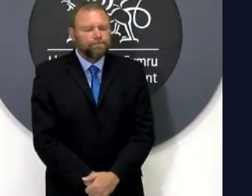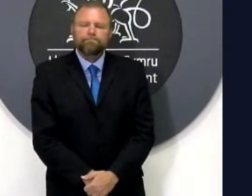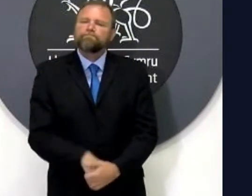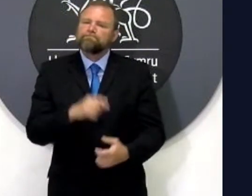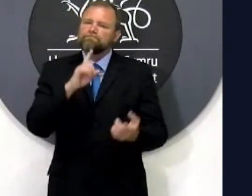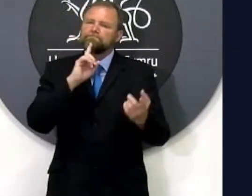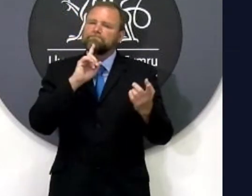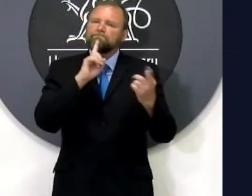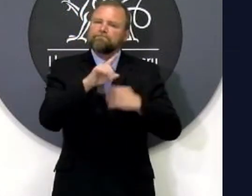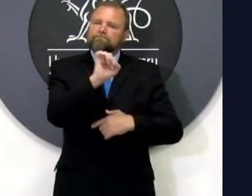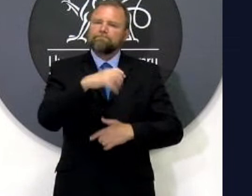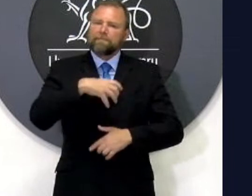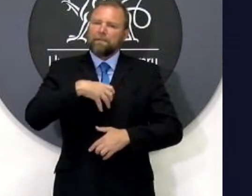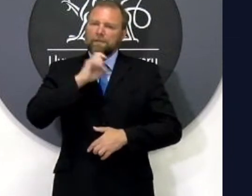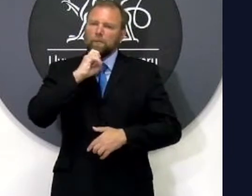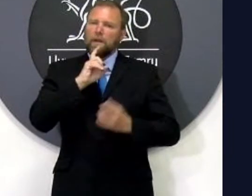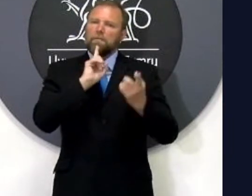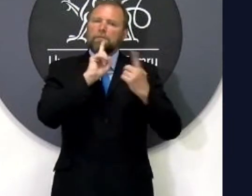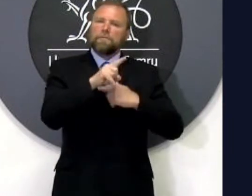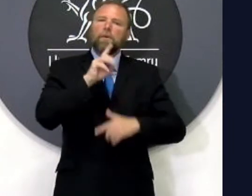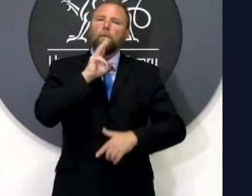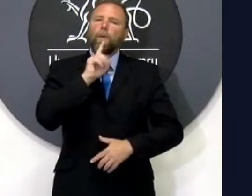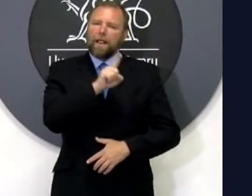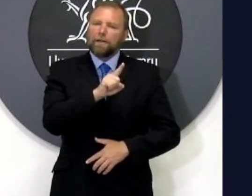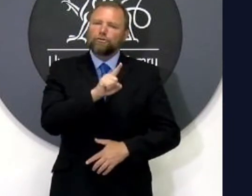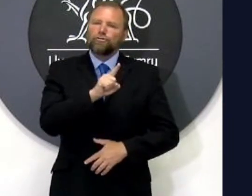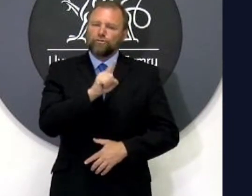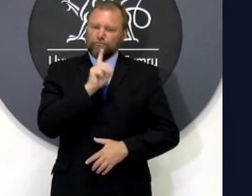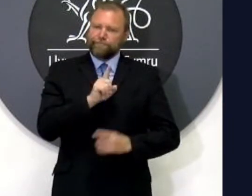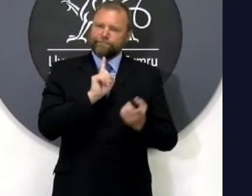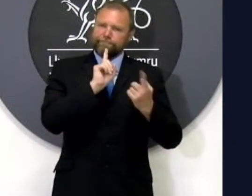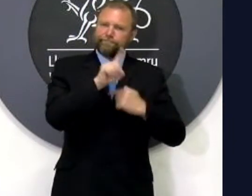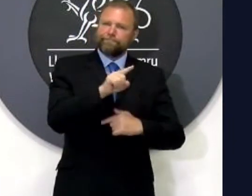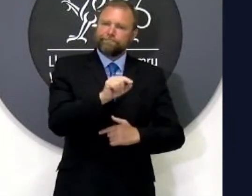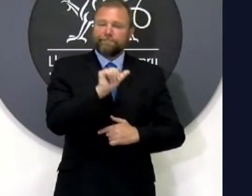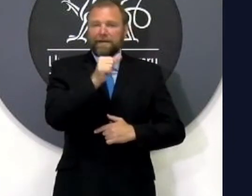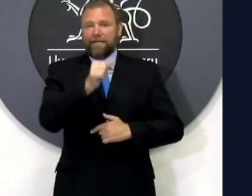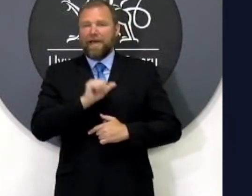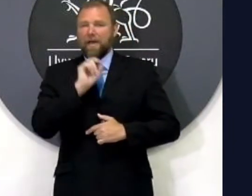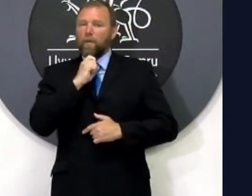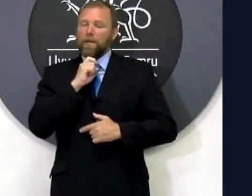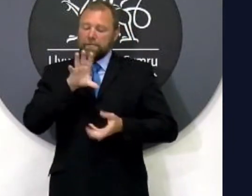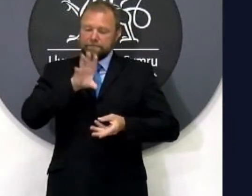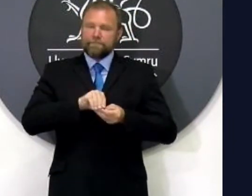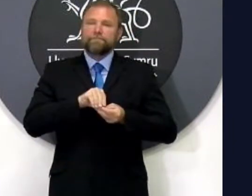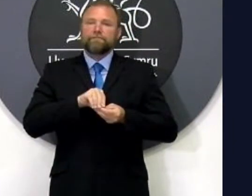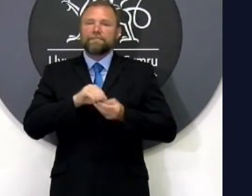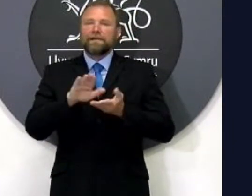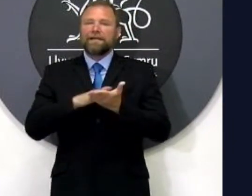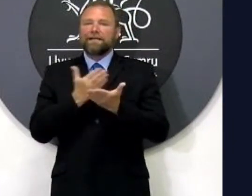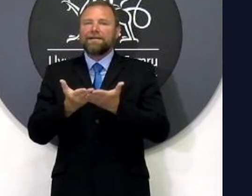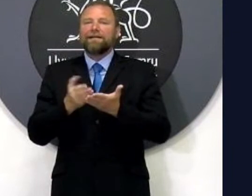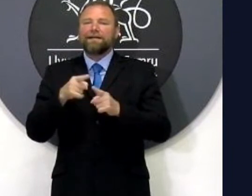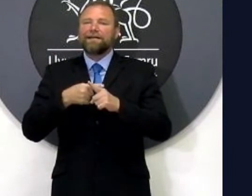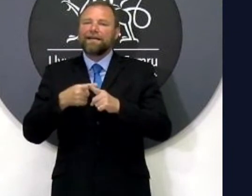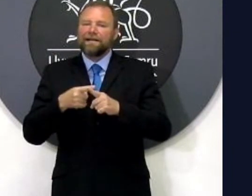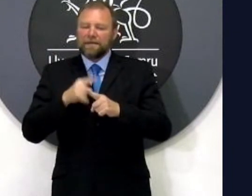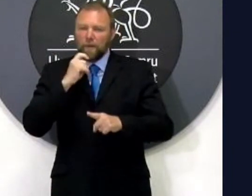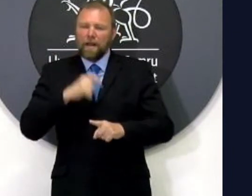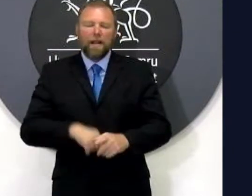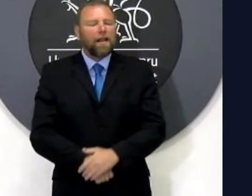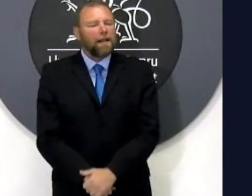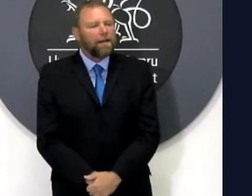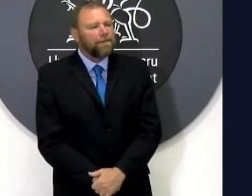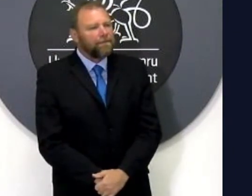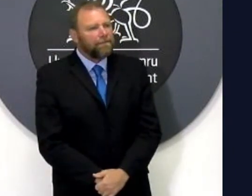wedi sicrhau ein bod ni wedi cyflwyno cynllun. Mae ni'n eitha bras ar hyn o bryd, ond fydd fwy o fanylder yn